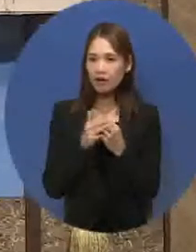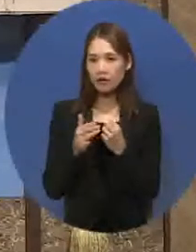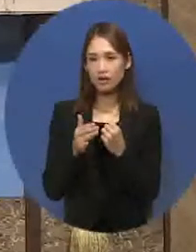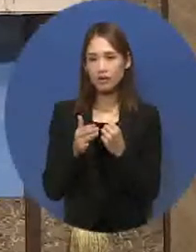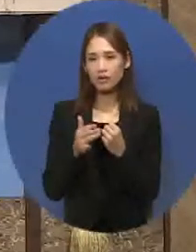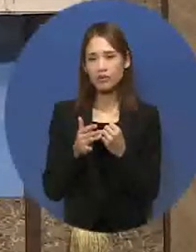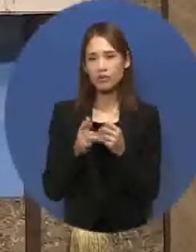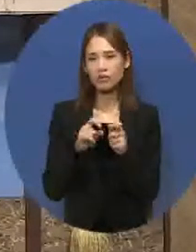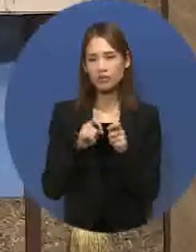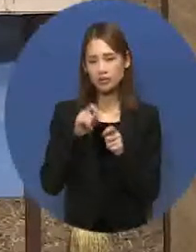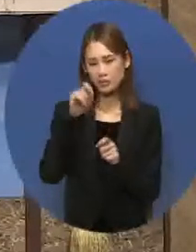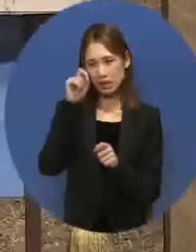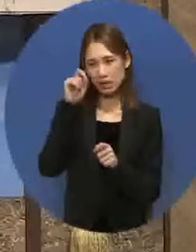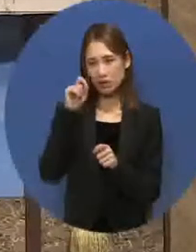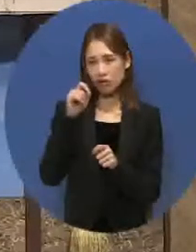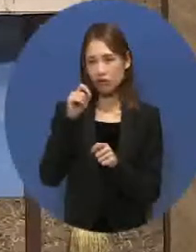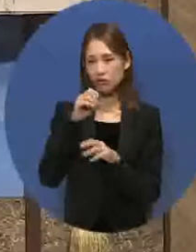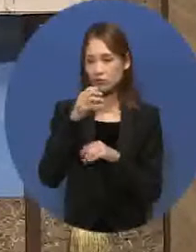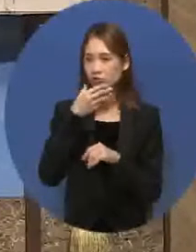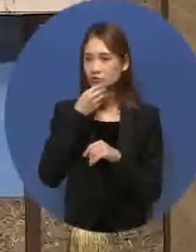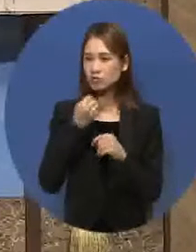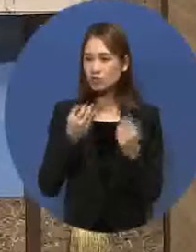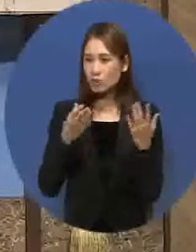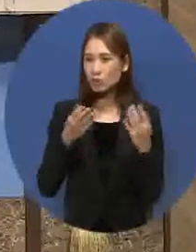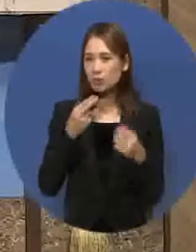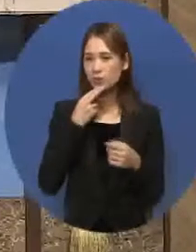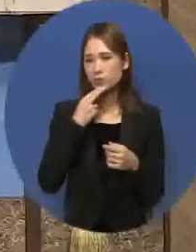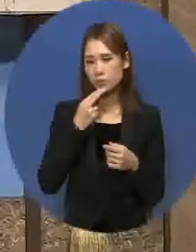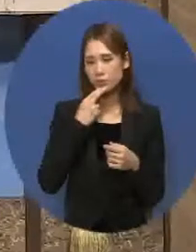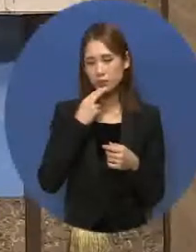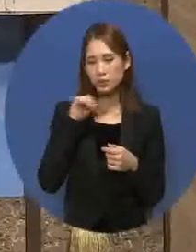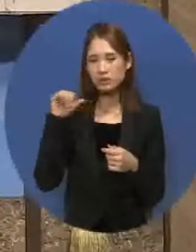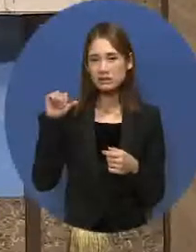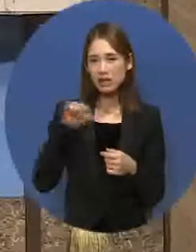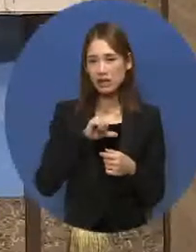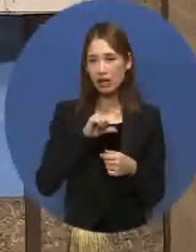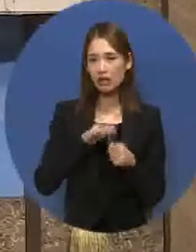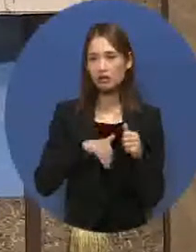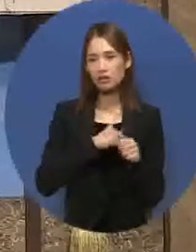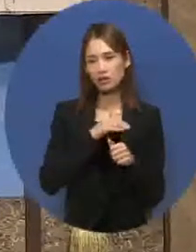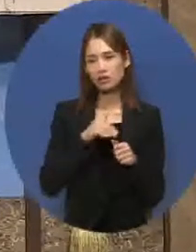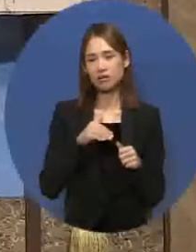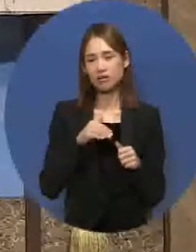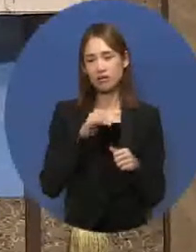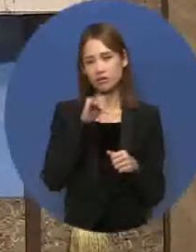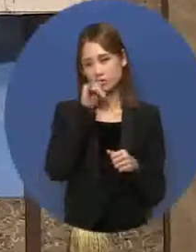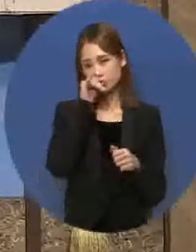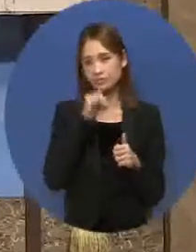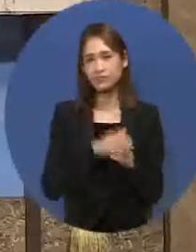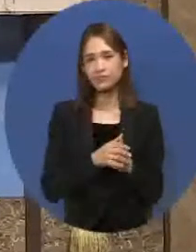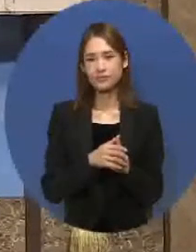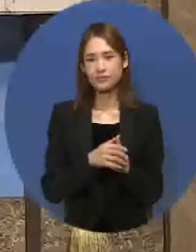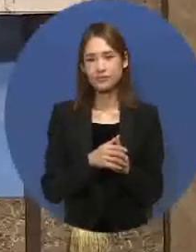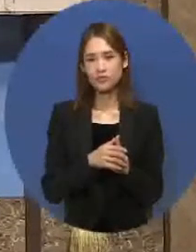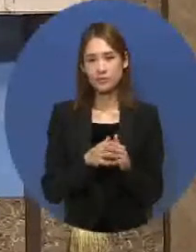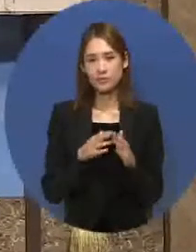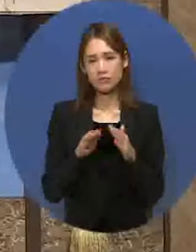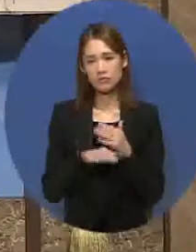보니까 장수가 축복이 되지 못하고 재앙이 되는 그런 상황입니다. 그래서 우리